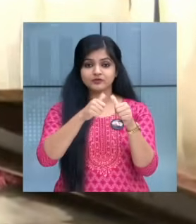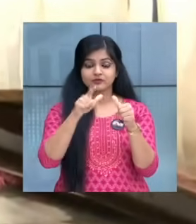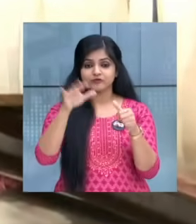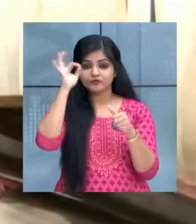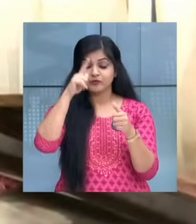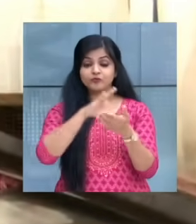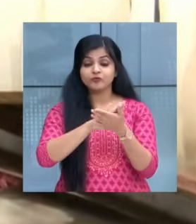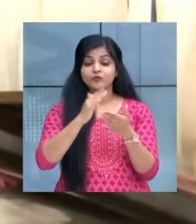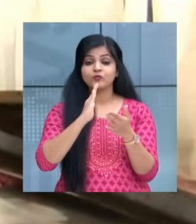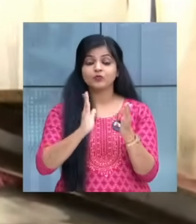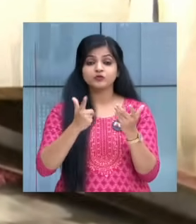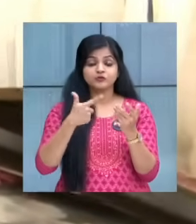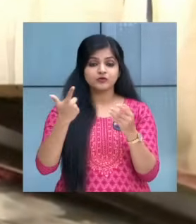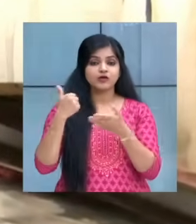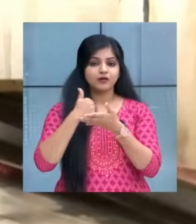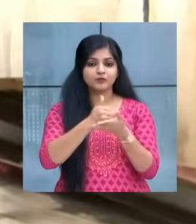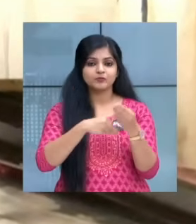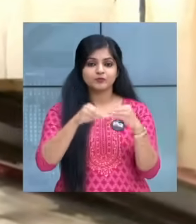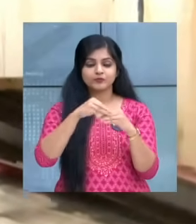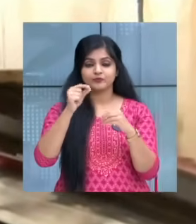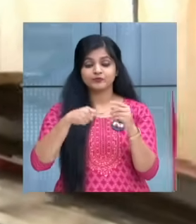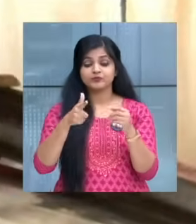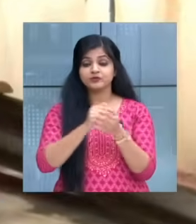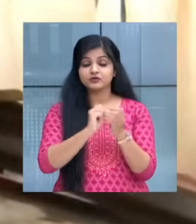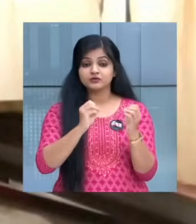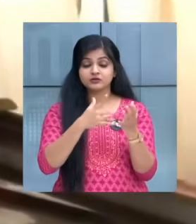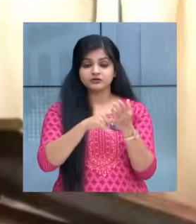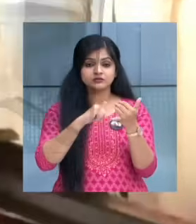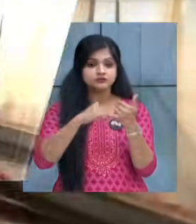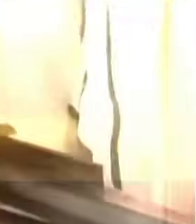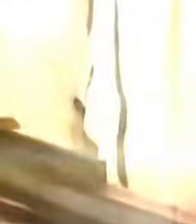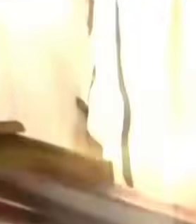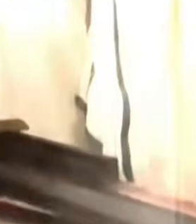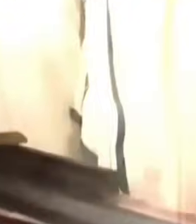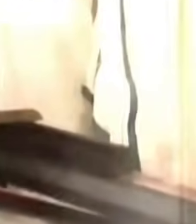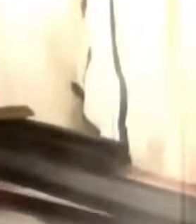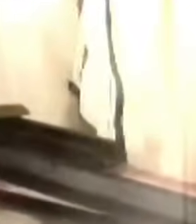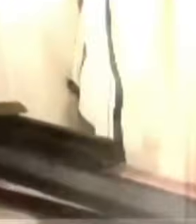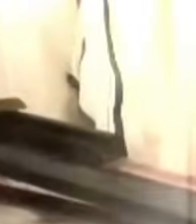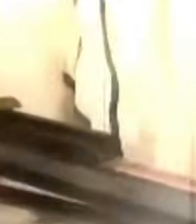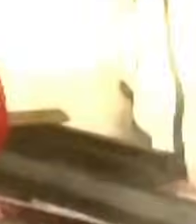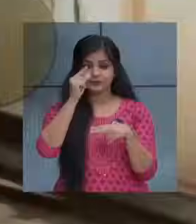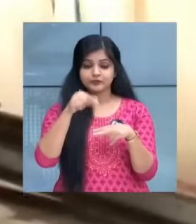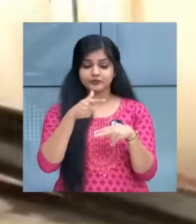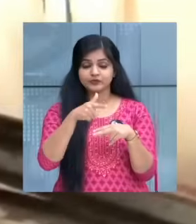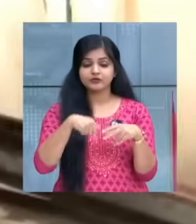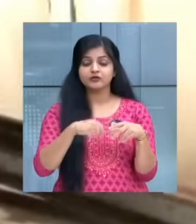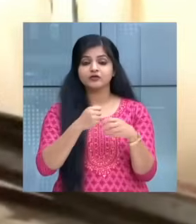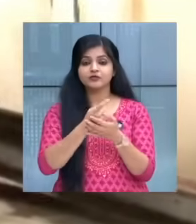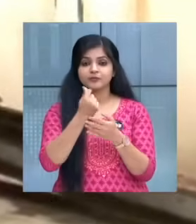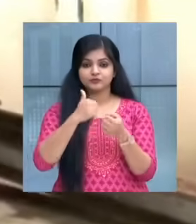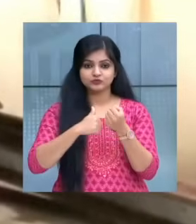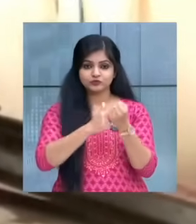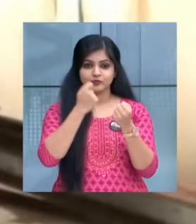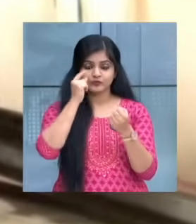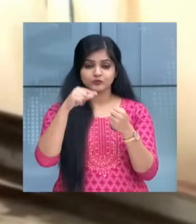ആ സിനിമയുടെ പിറവിക്ക് പിന്നിൽ തന്നെ കഥയുണ്ടായിരുന്നു. കാരണം സ്റ്റാൻലി എന്ന ആളായിരുന്നു ആ സിനിമയുടെ പ്രൊഡ്യൂസർ. പിന്നീട്